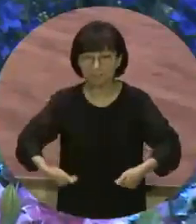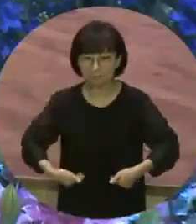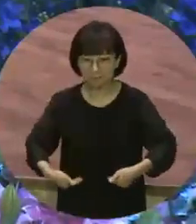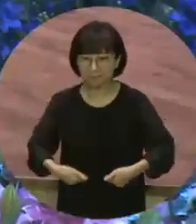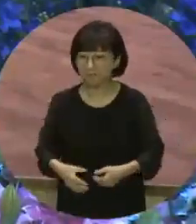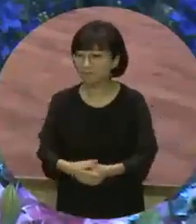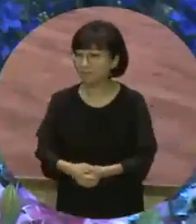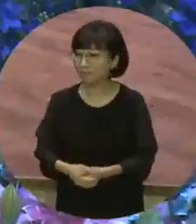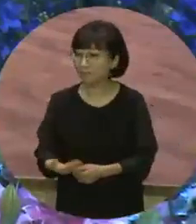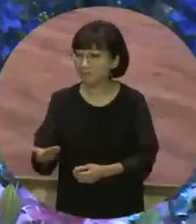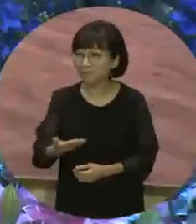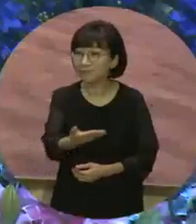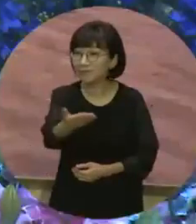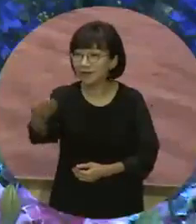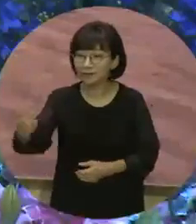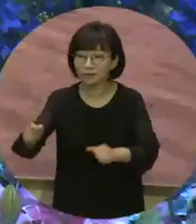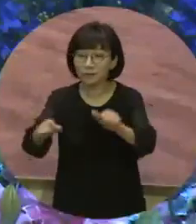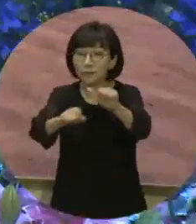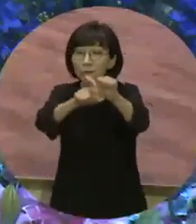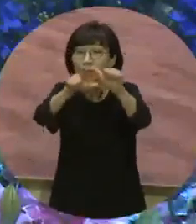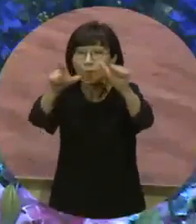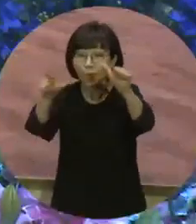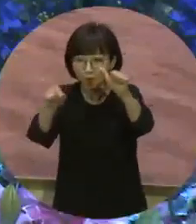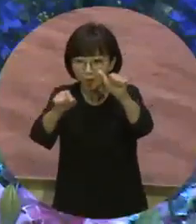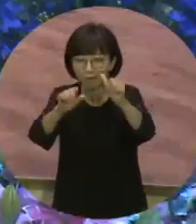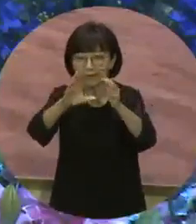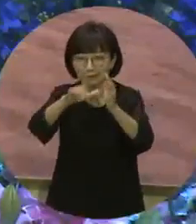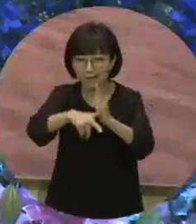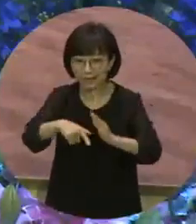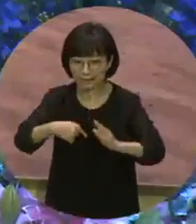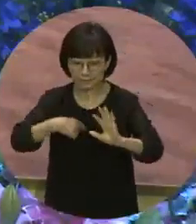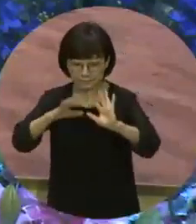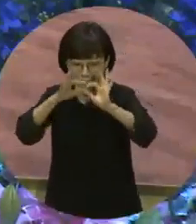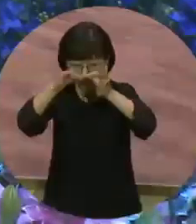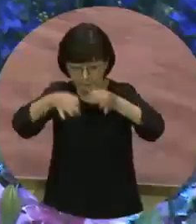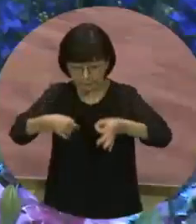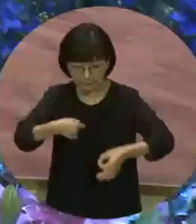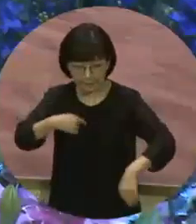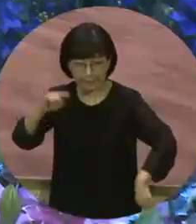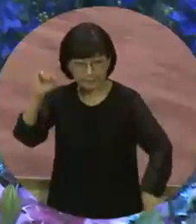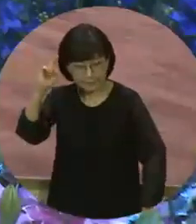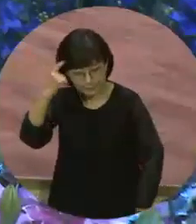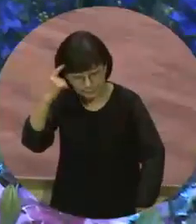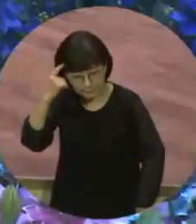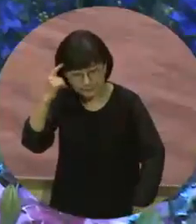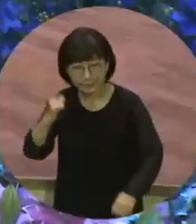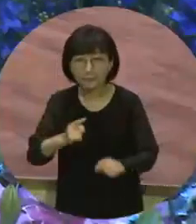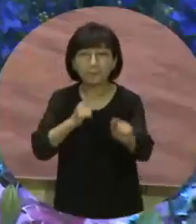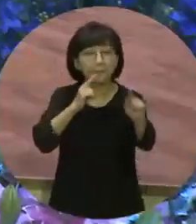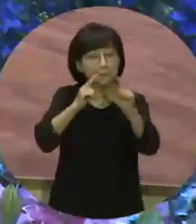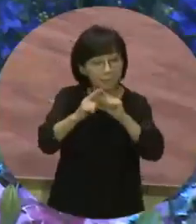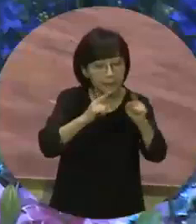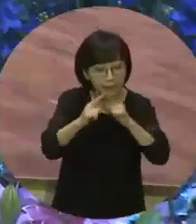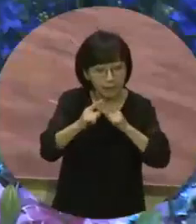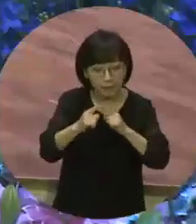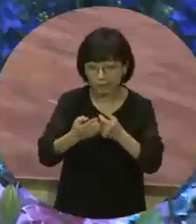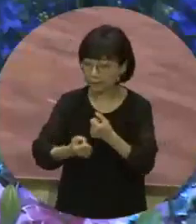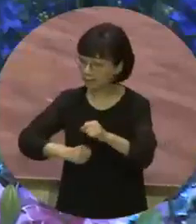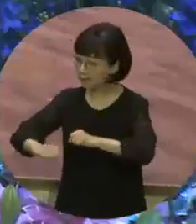영계전 성도는 가정의 달을 맞이해서 내가 하는 생각과 말, 또 삶과 모든